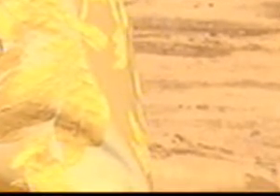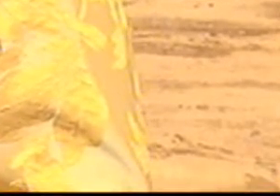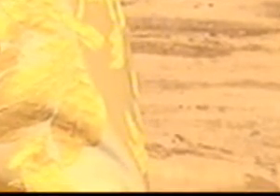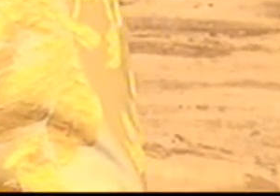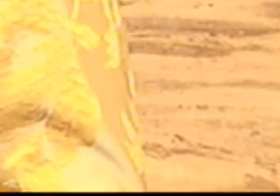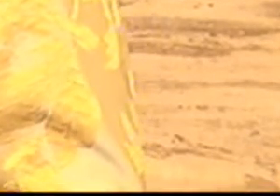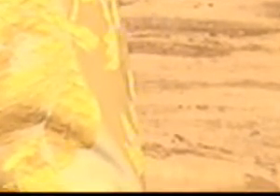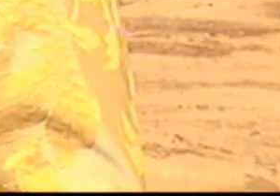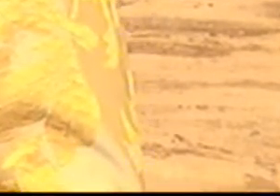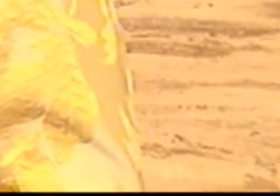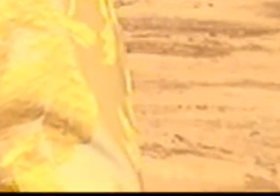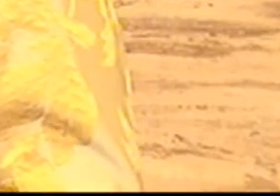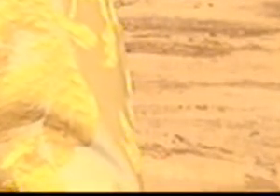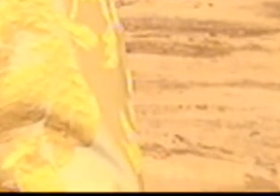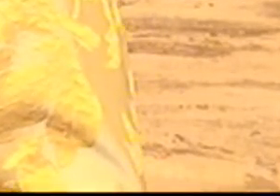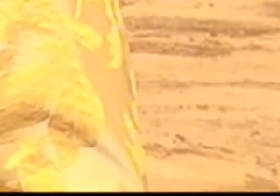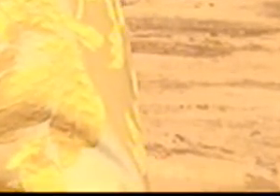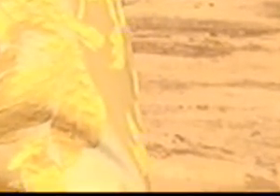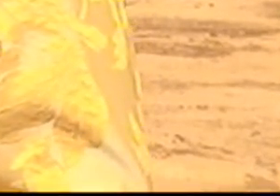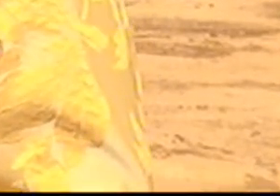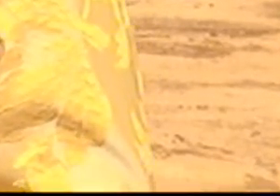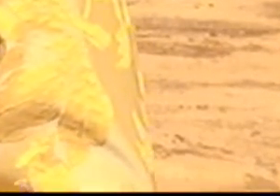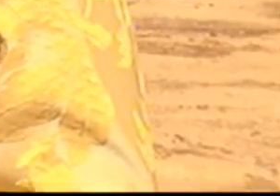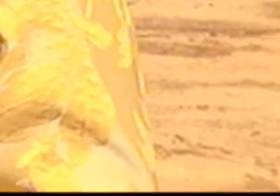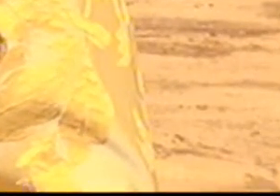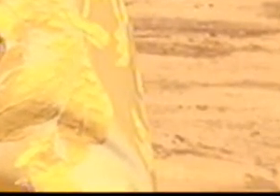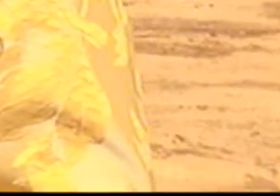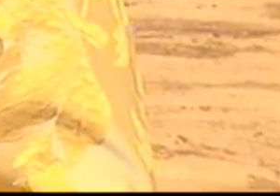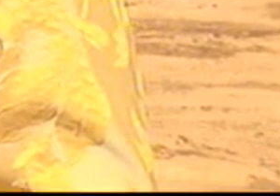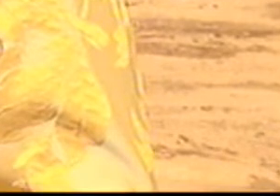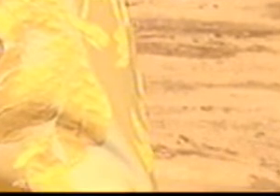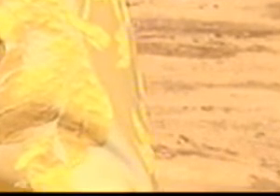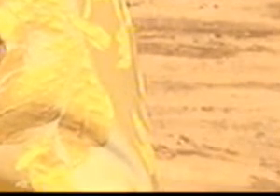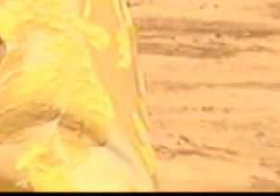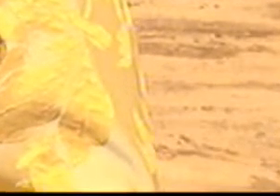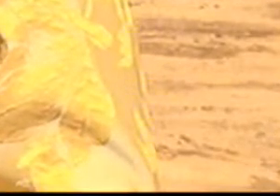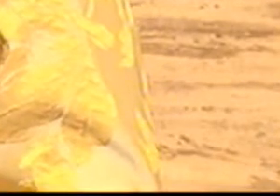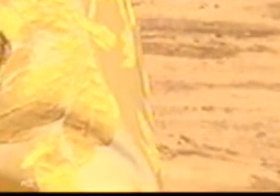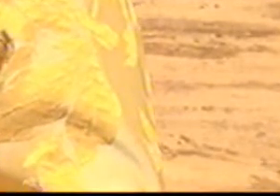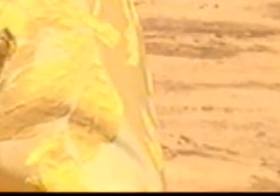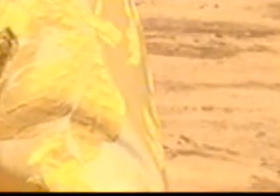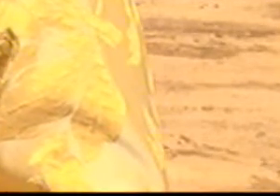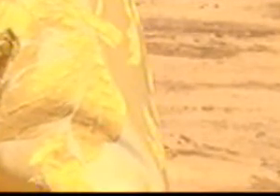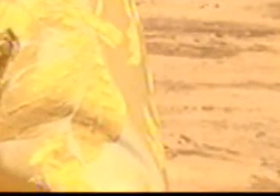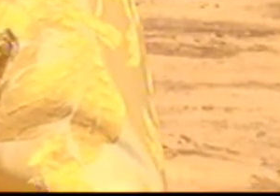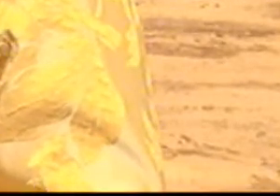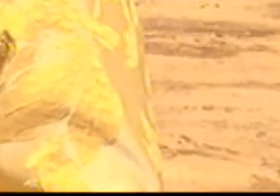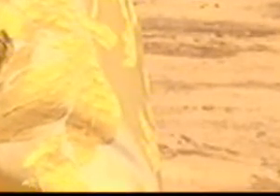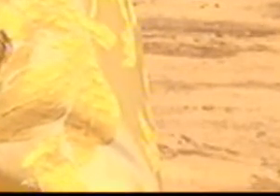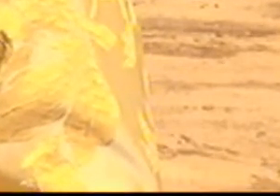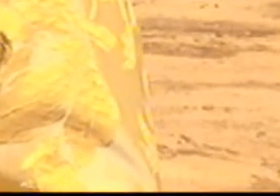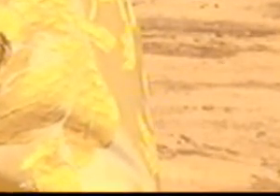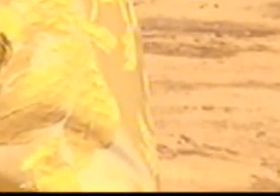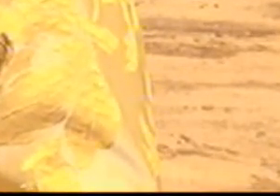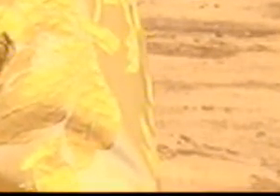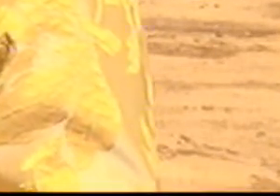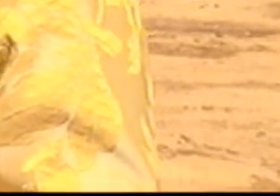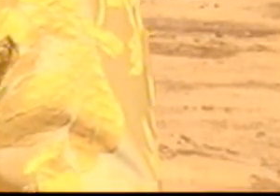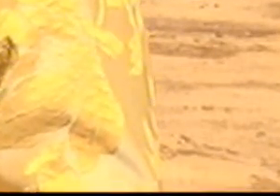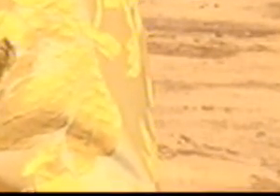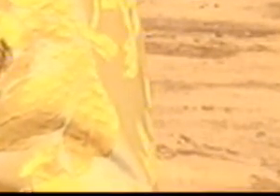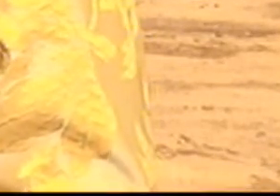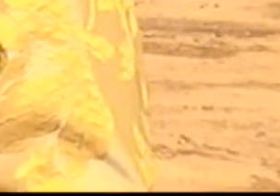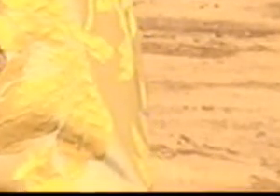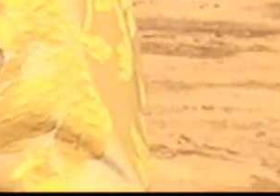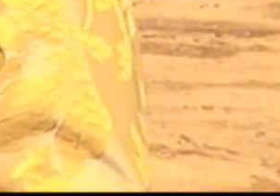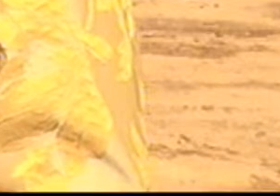kujali vyama vyao. Na kwa kweli kwa mara ya kwanza tumeweka historia wabunge wanawake